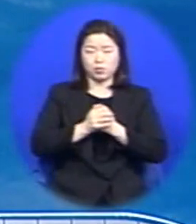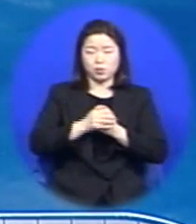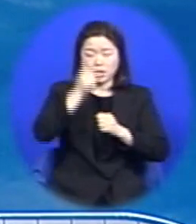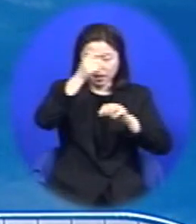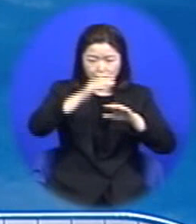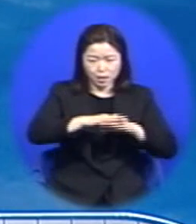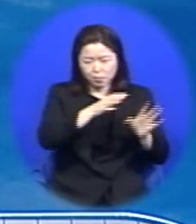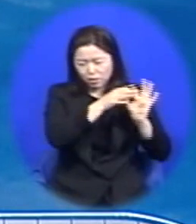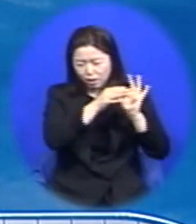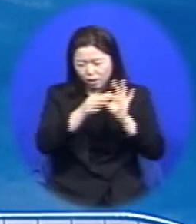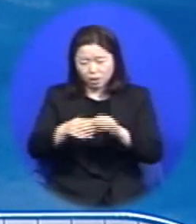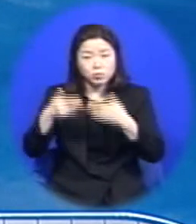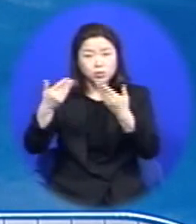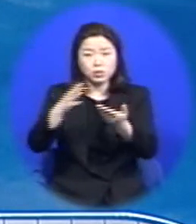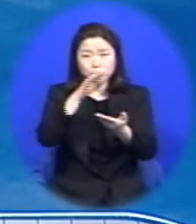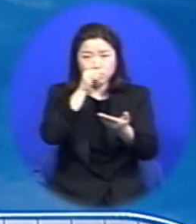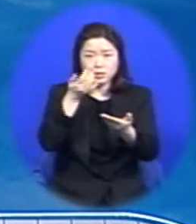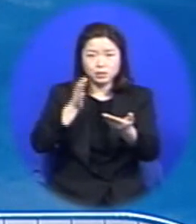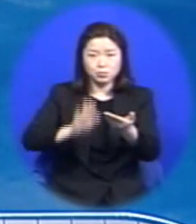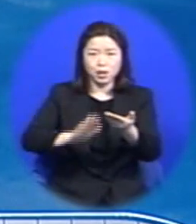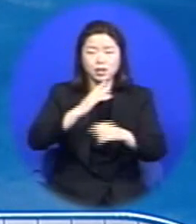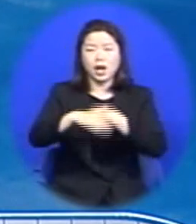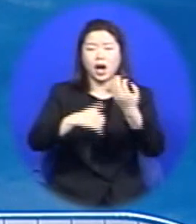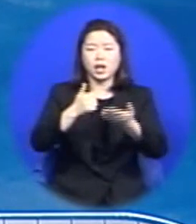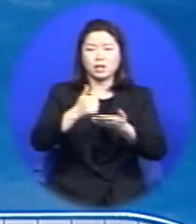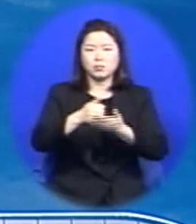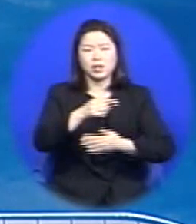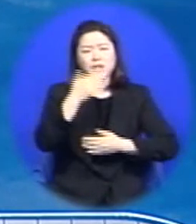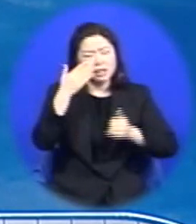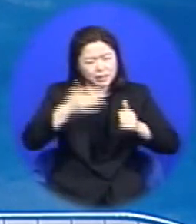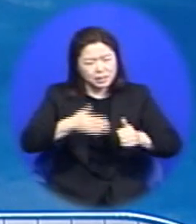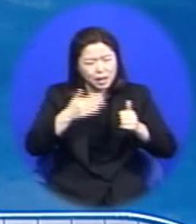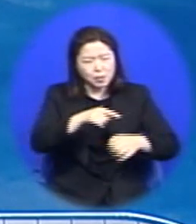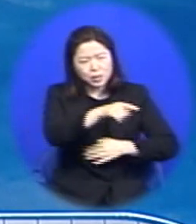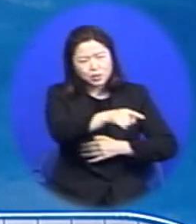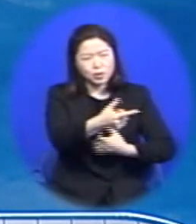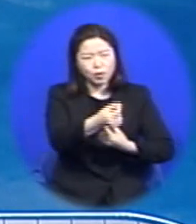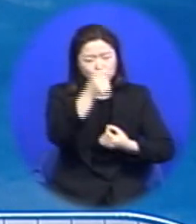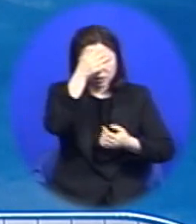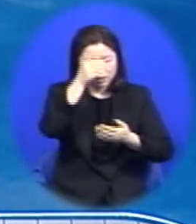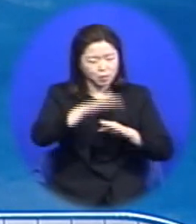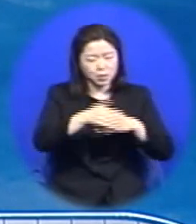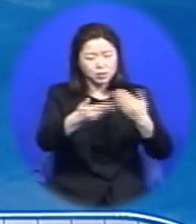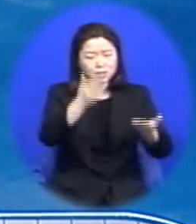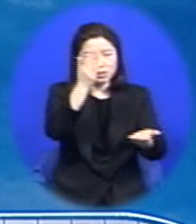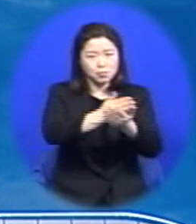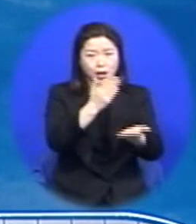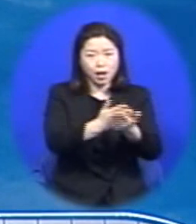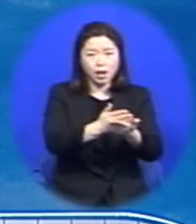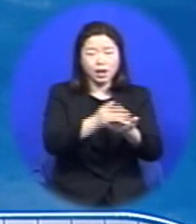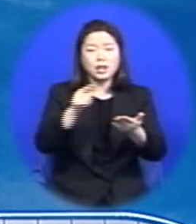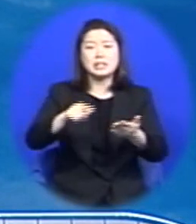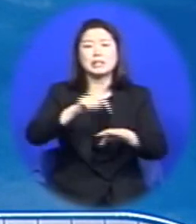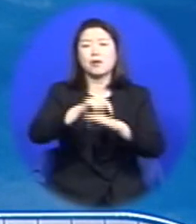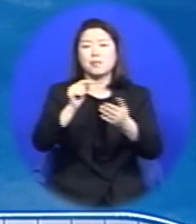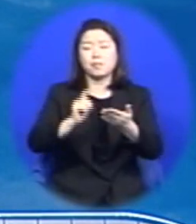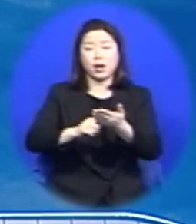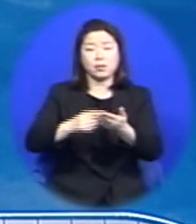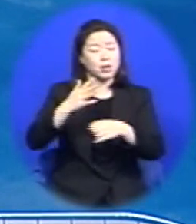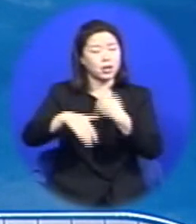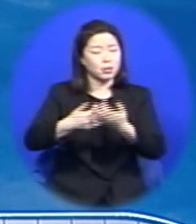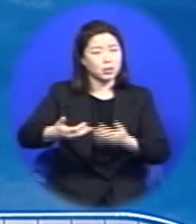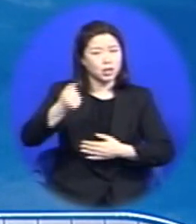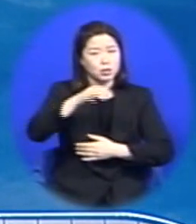끊임없이 드려지지만 하나님께서 제발 저런 예배 좀 드리지 않았으면 좋겠다. 여러분,